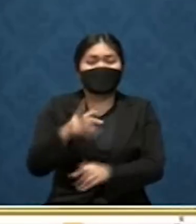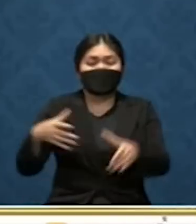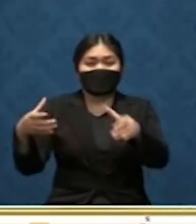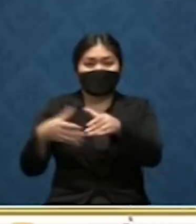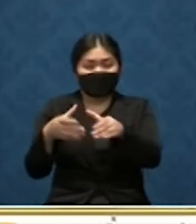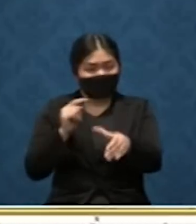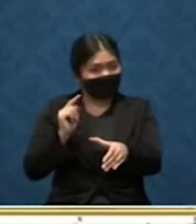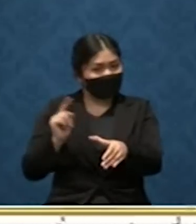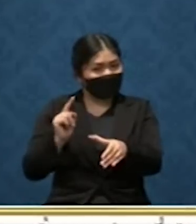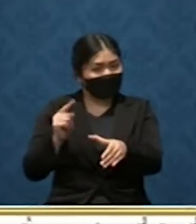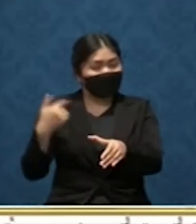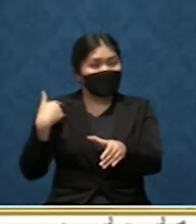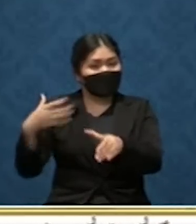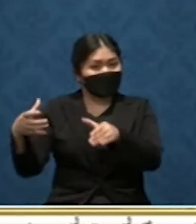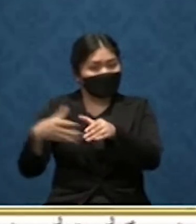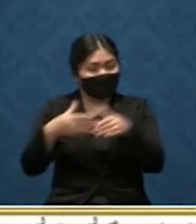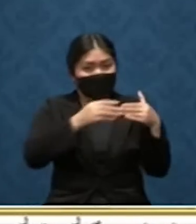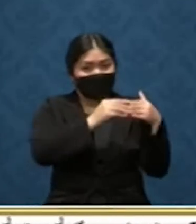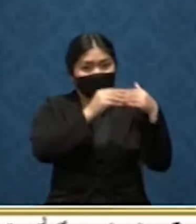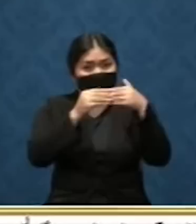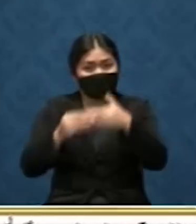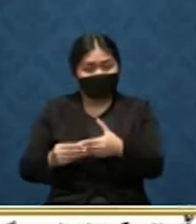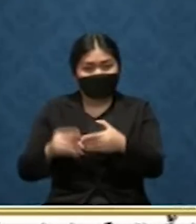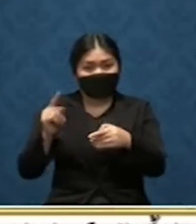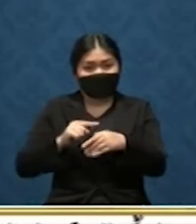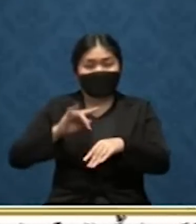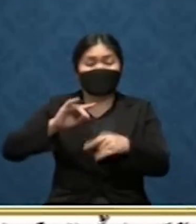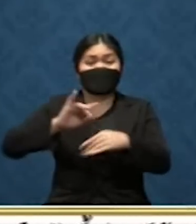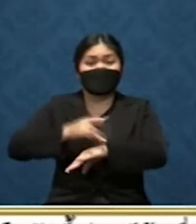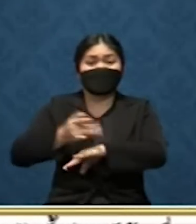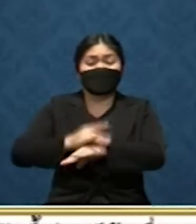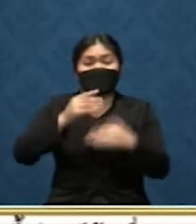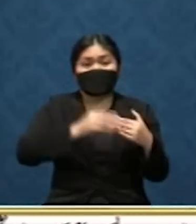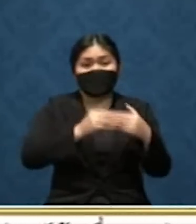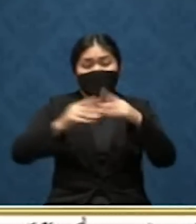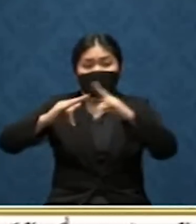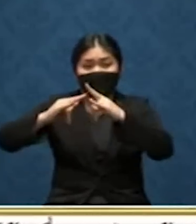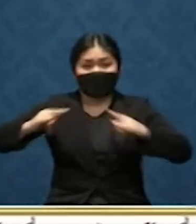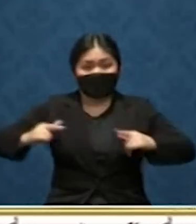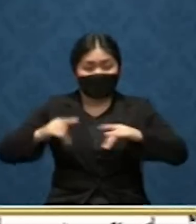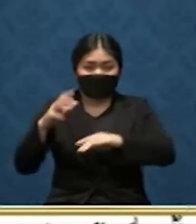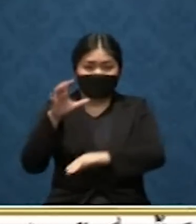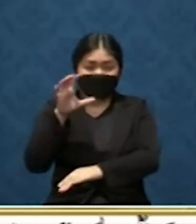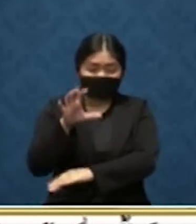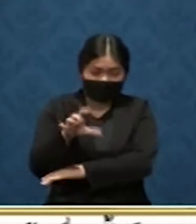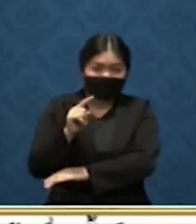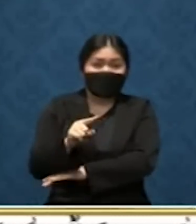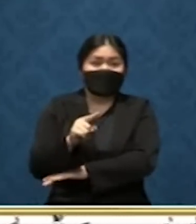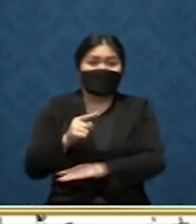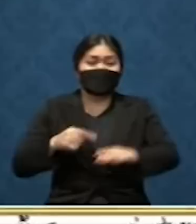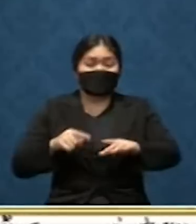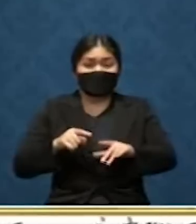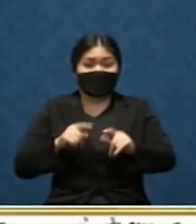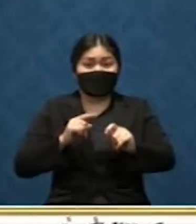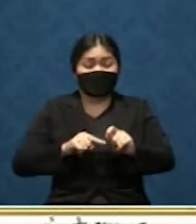ลุมติดอาวุธนะครับพาช่อง เข้าข้ามช่องทางธรรมชาติ ไปอยู่ในค้ายกักกันแ่งหนึ่งในเมืองเมียววดี